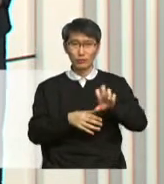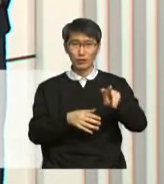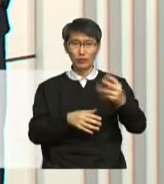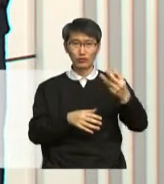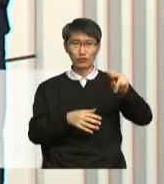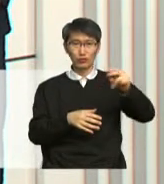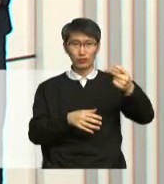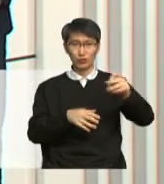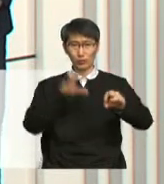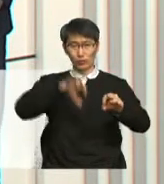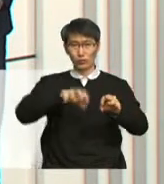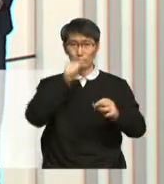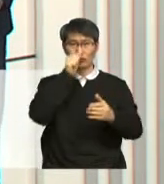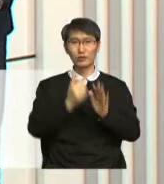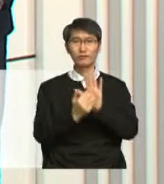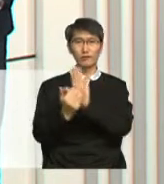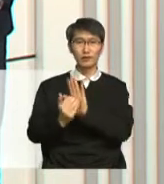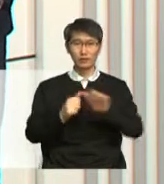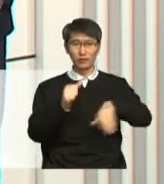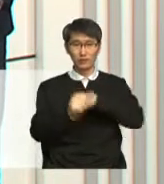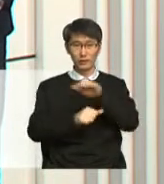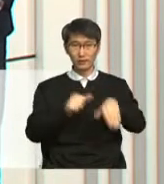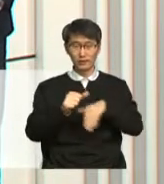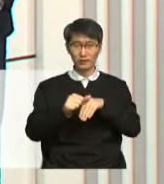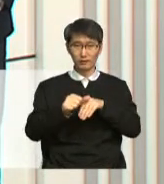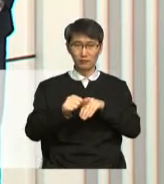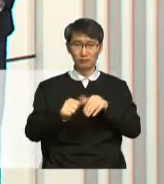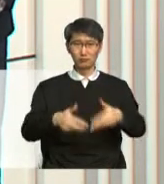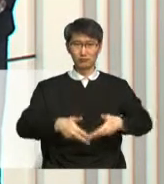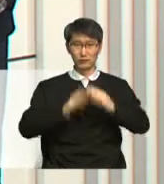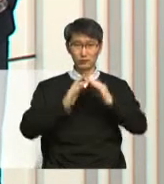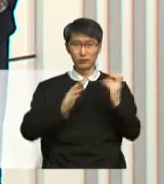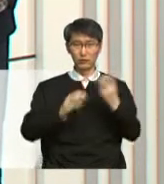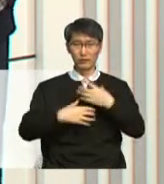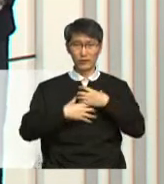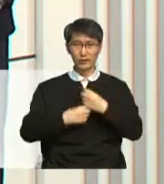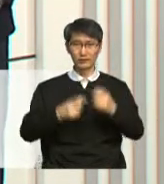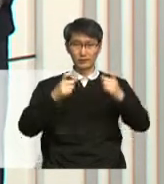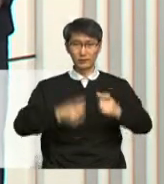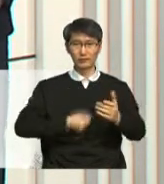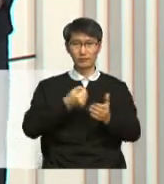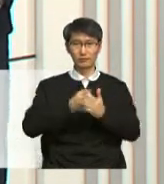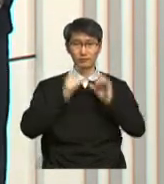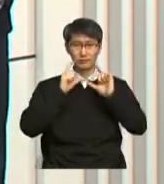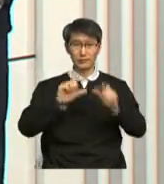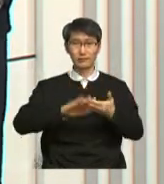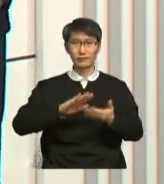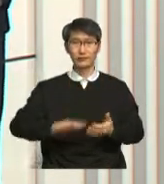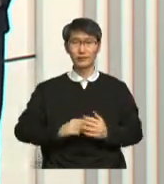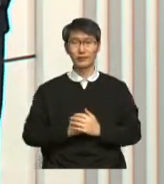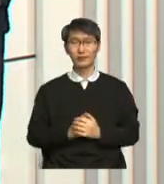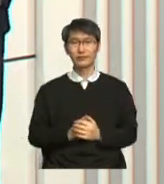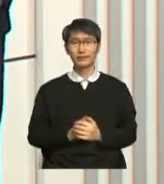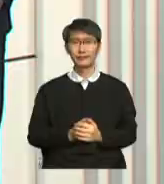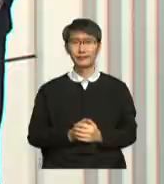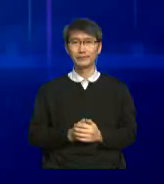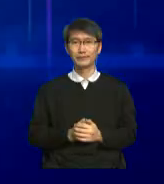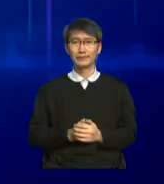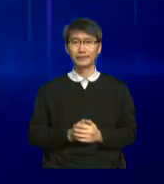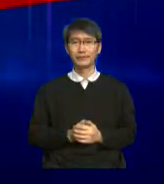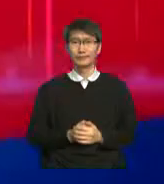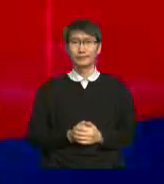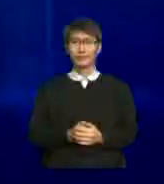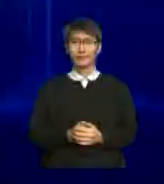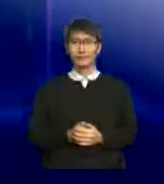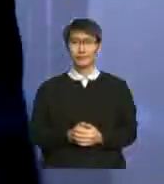명륜동 일대에 범죄 예방 환경 설계를 적용한 시설물을 설치하고 안심마을로 지정했습니다. 이주협 기자의 보도입니다.